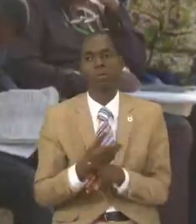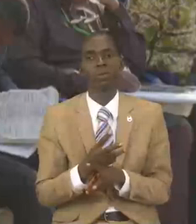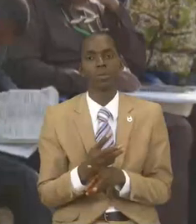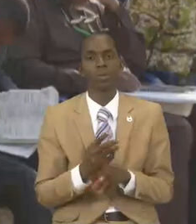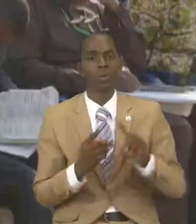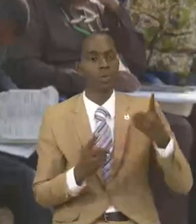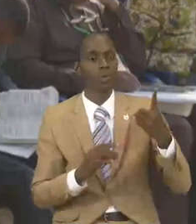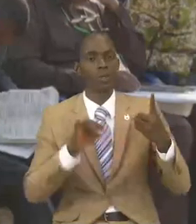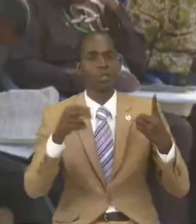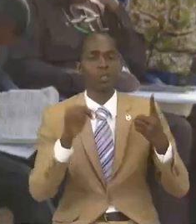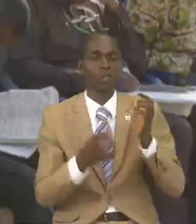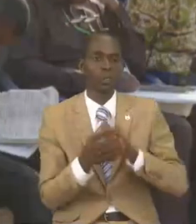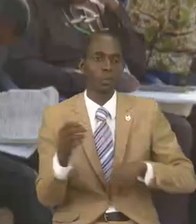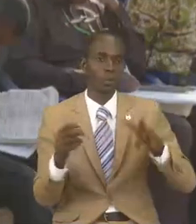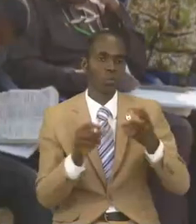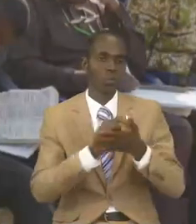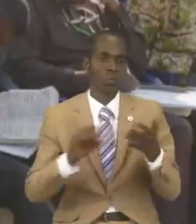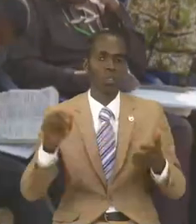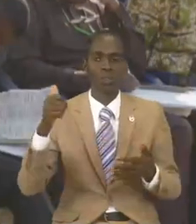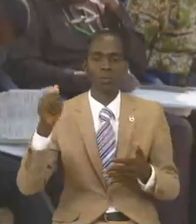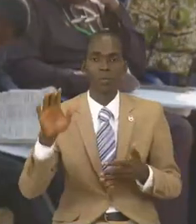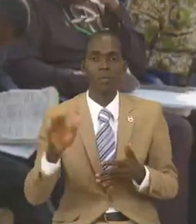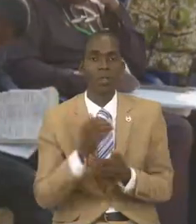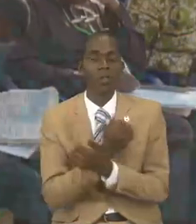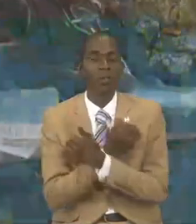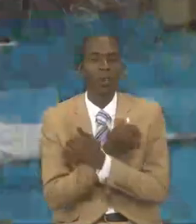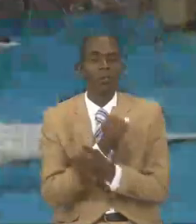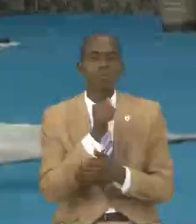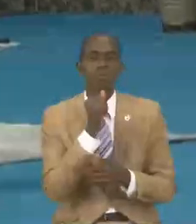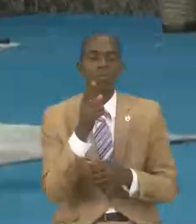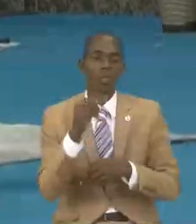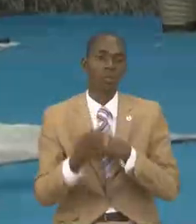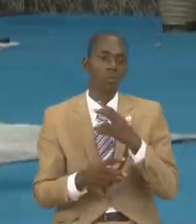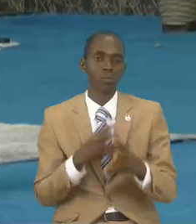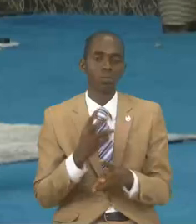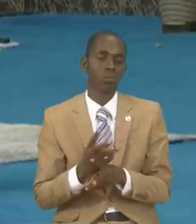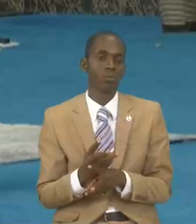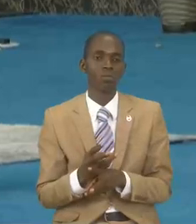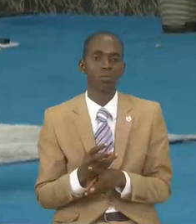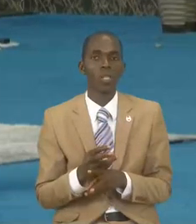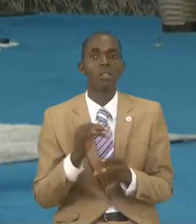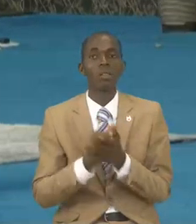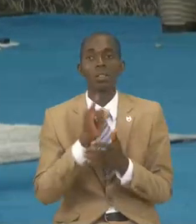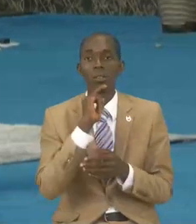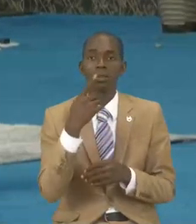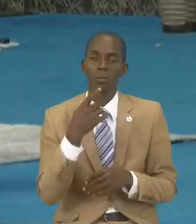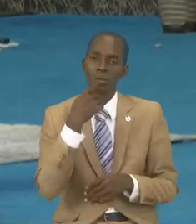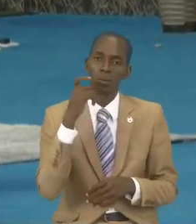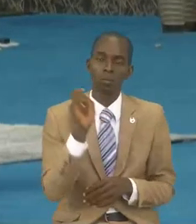1 Jean chapitre 2, 15. N'aimez point le monde. Ça, c'est le commandement de Dieu.